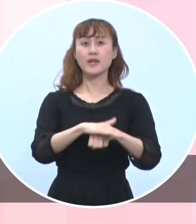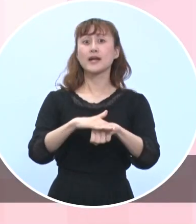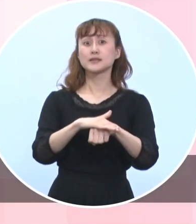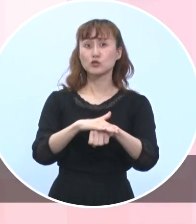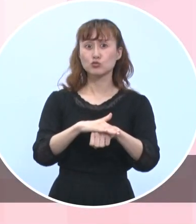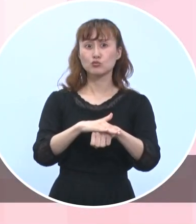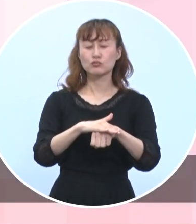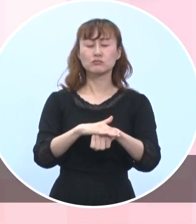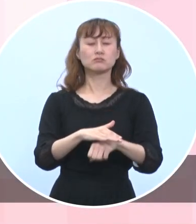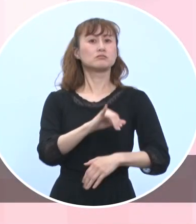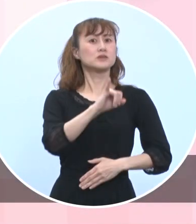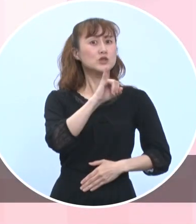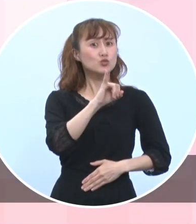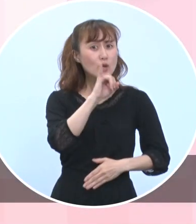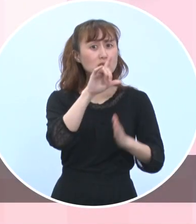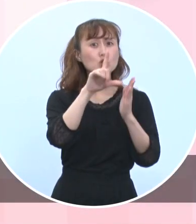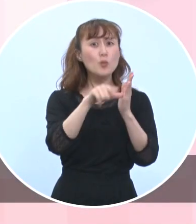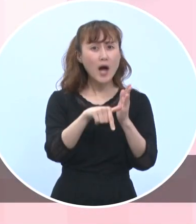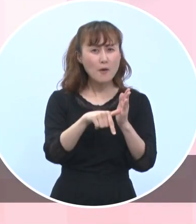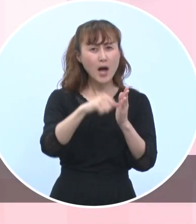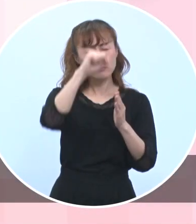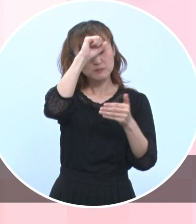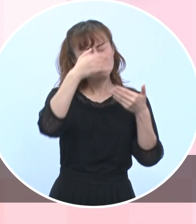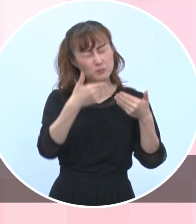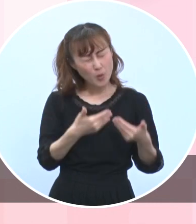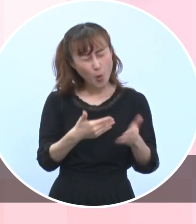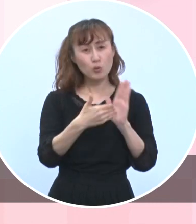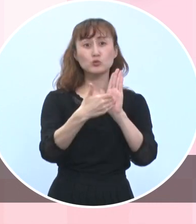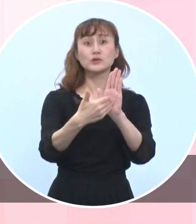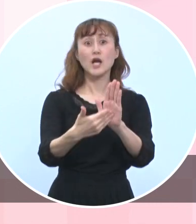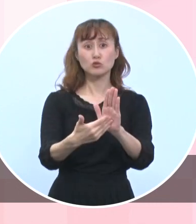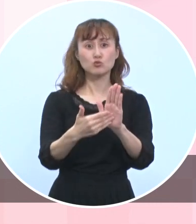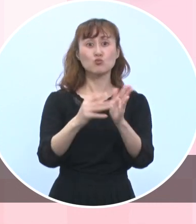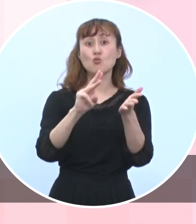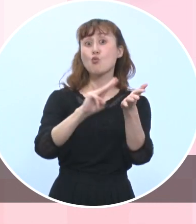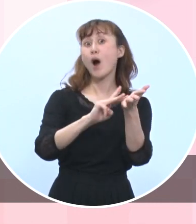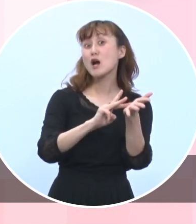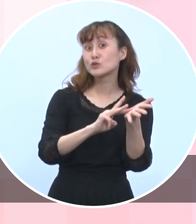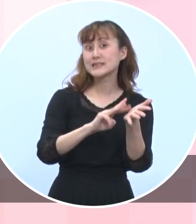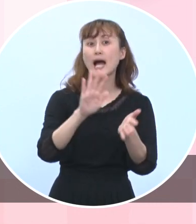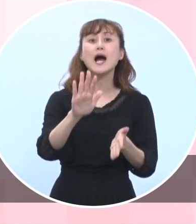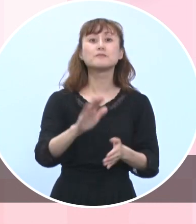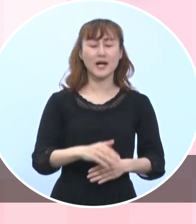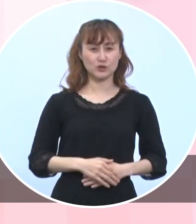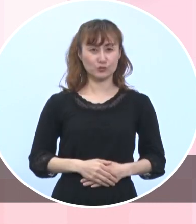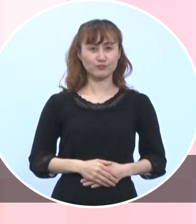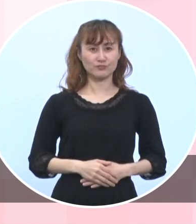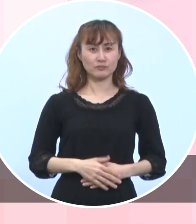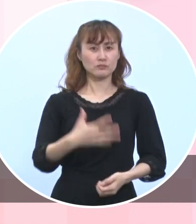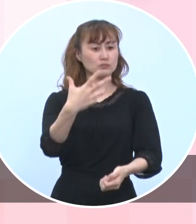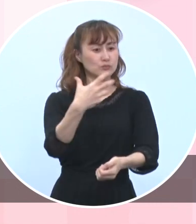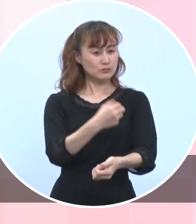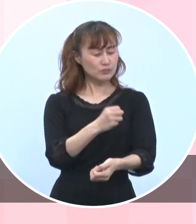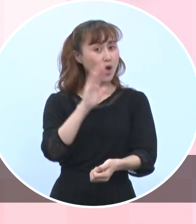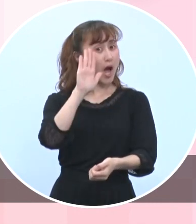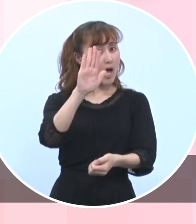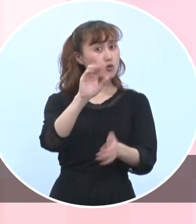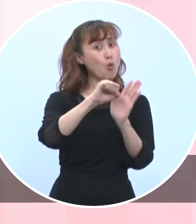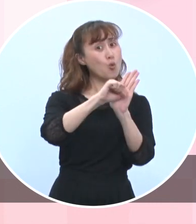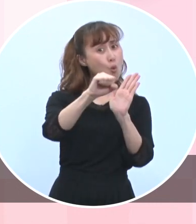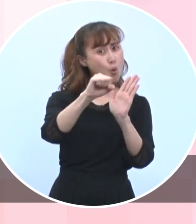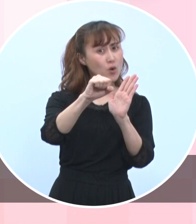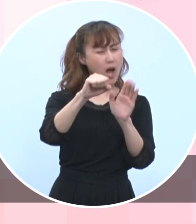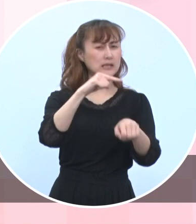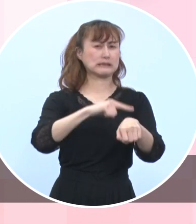またインフルエンザは重症化を防ぐためにワクチンが有効です。効果が出るまでに2週間程度かかるので